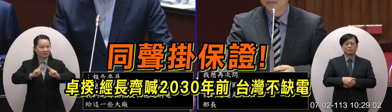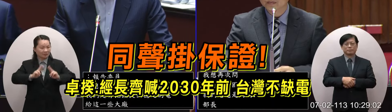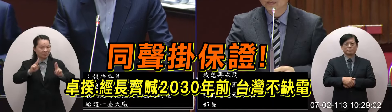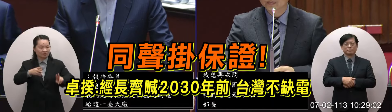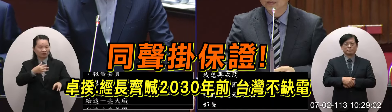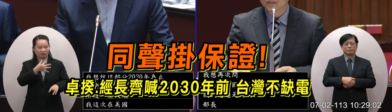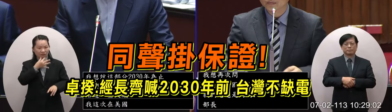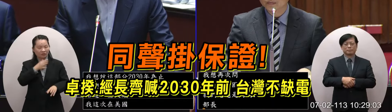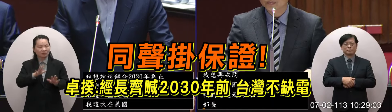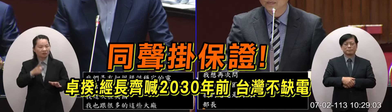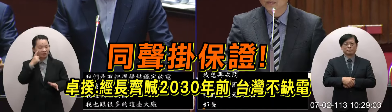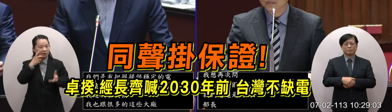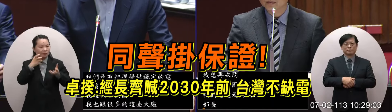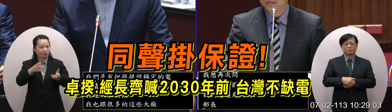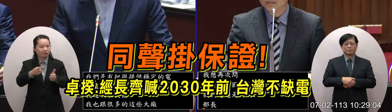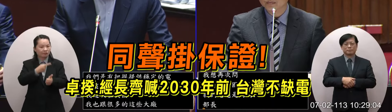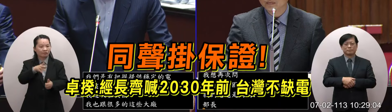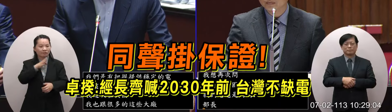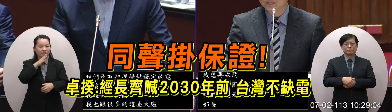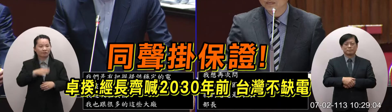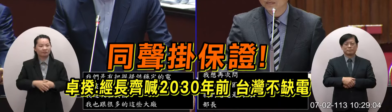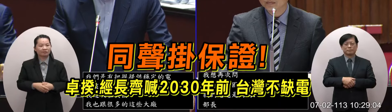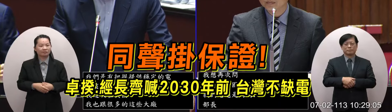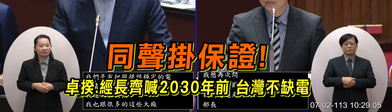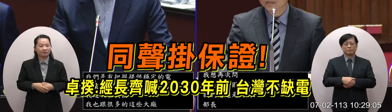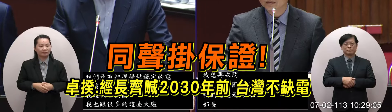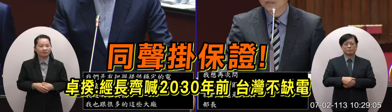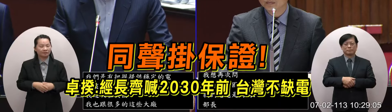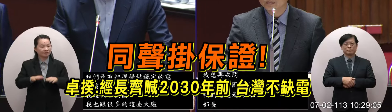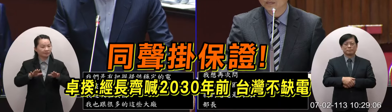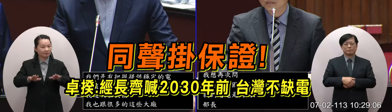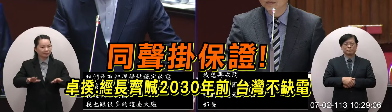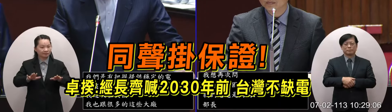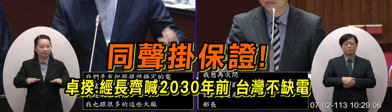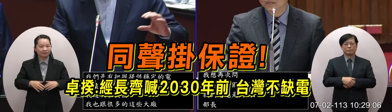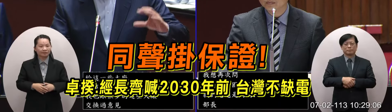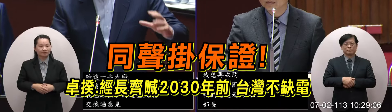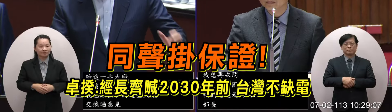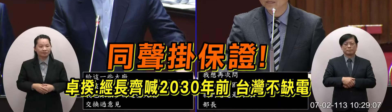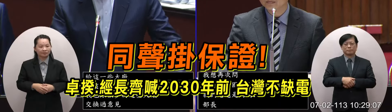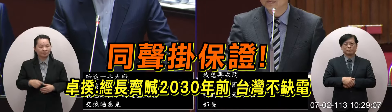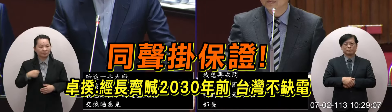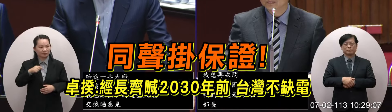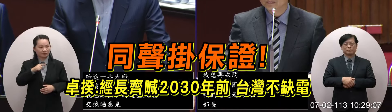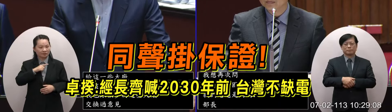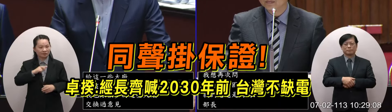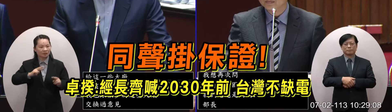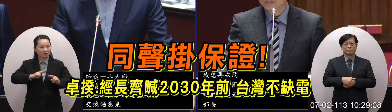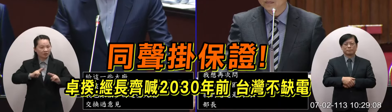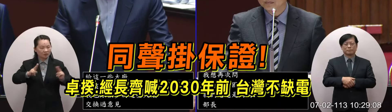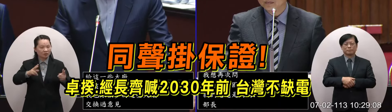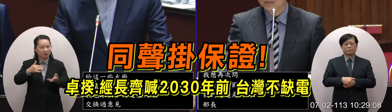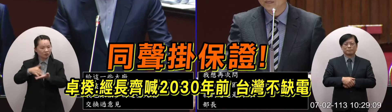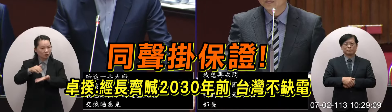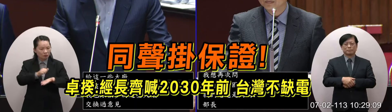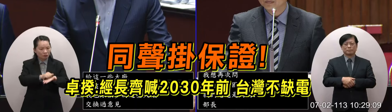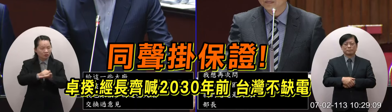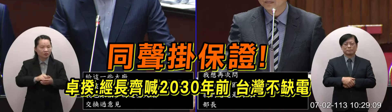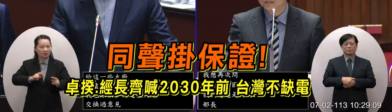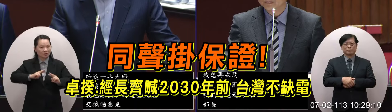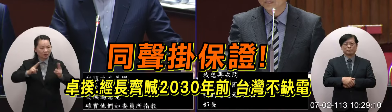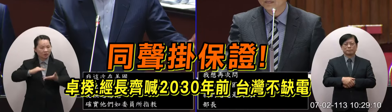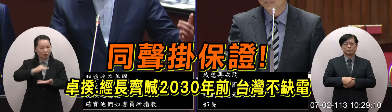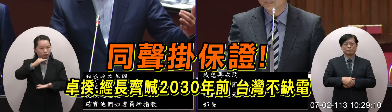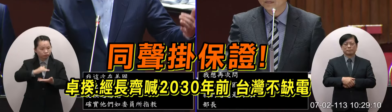非常的这个重视。那我们目前来看，我们算我们现有的这个电力容